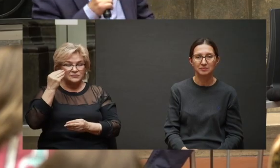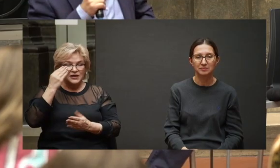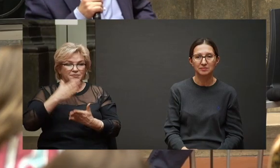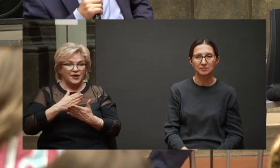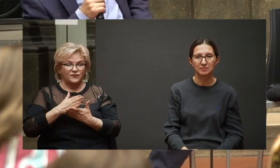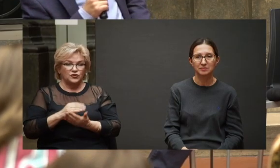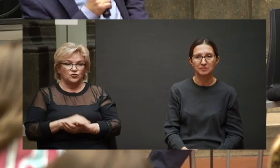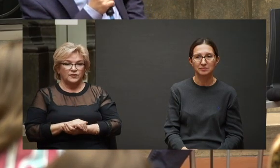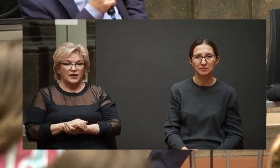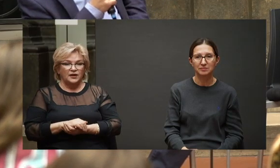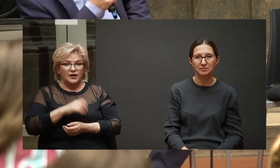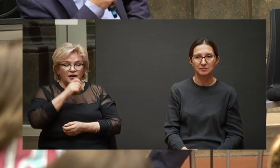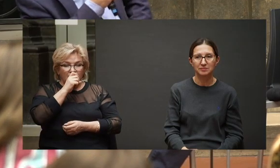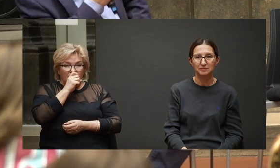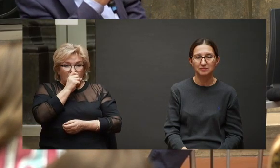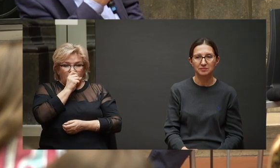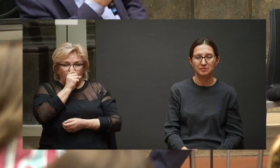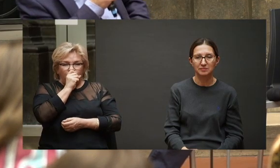Когда нас накрыло карантином,